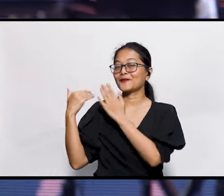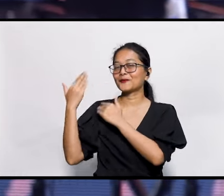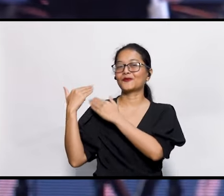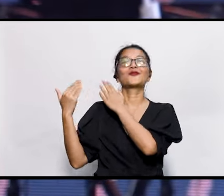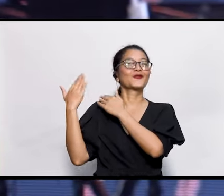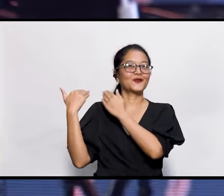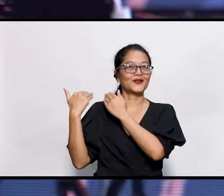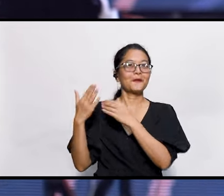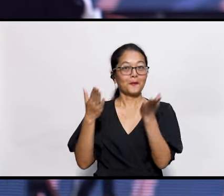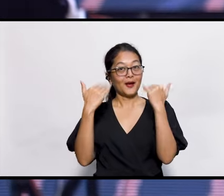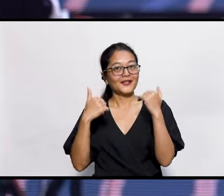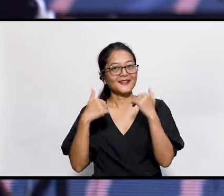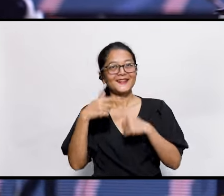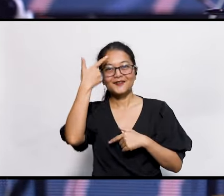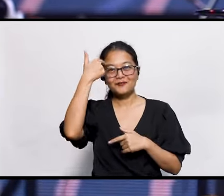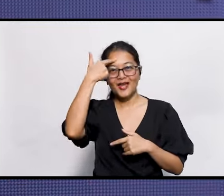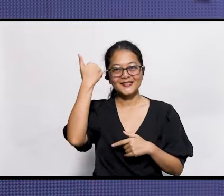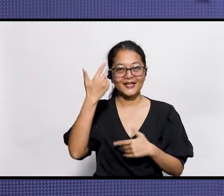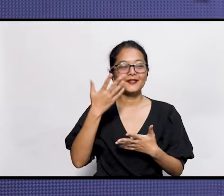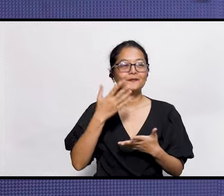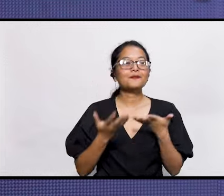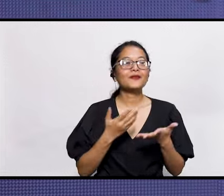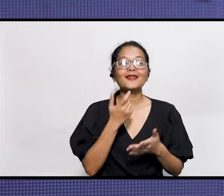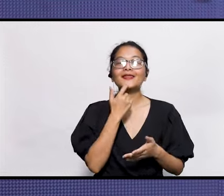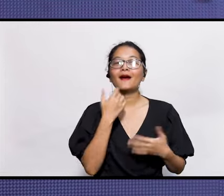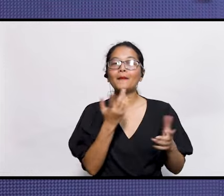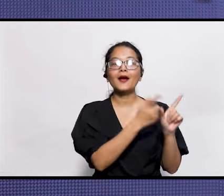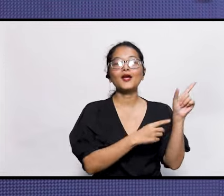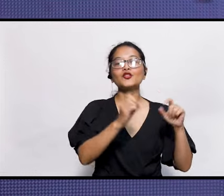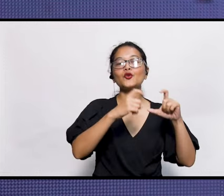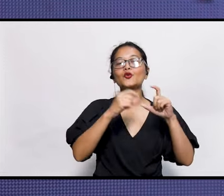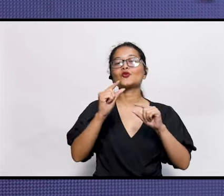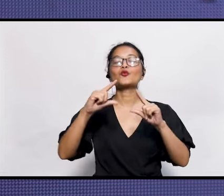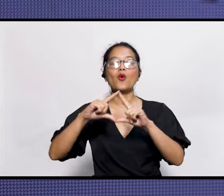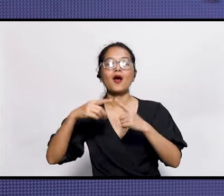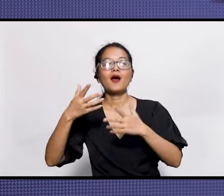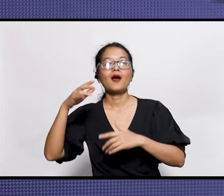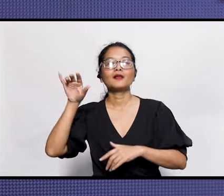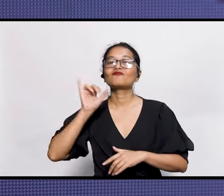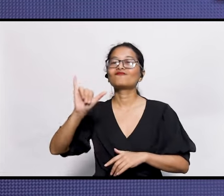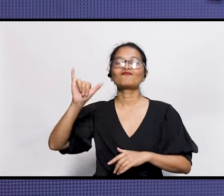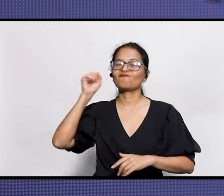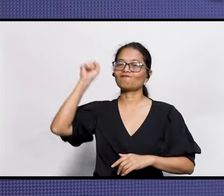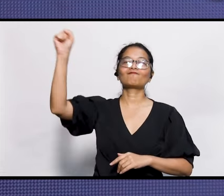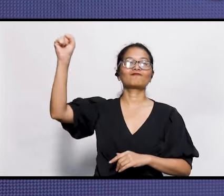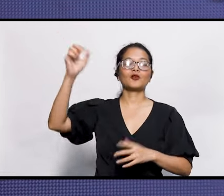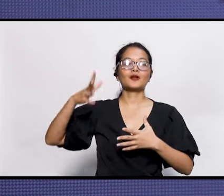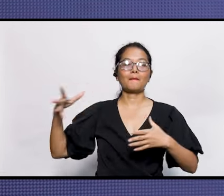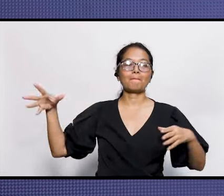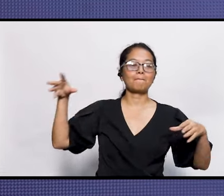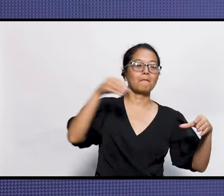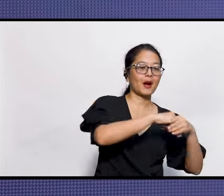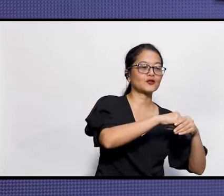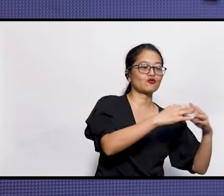pelajari bersama-sama bagaimana Josua memasuki sebuah tanah perjanjian dan